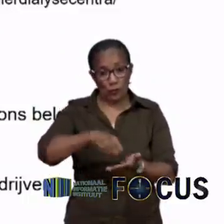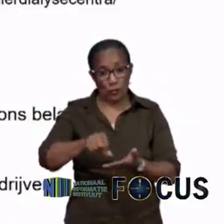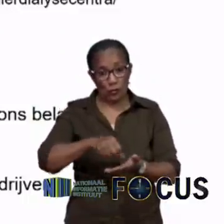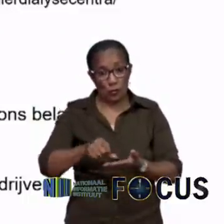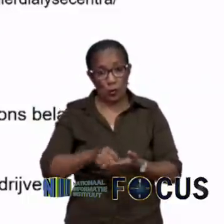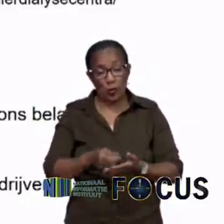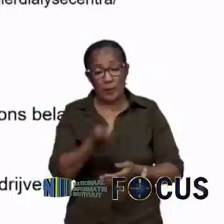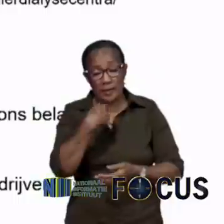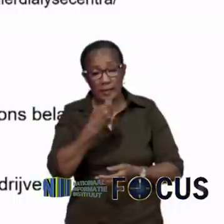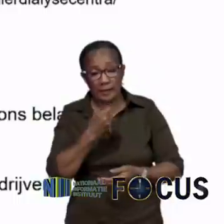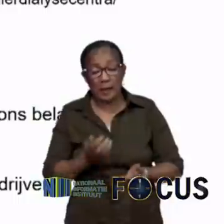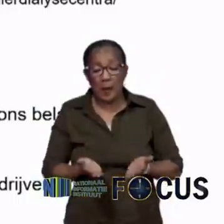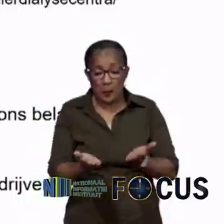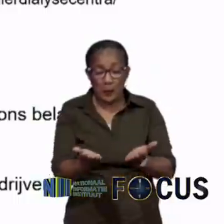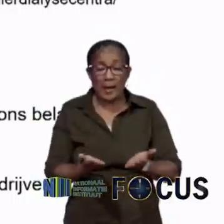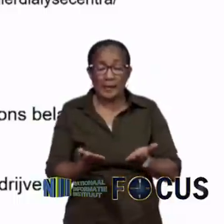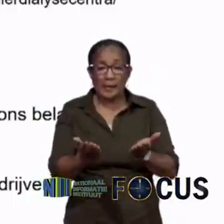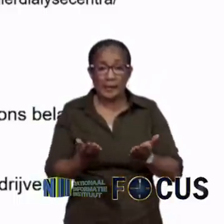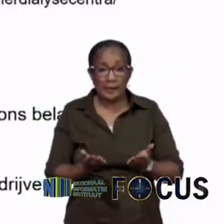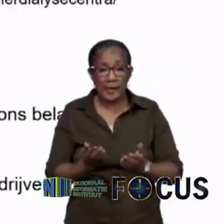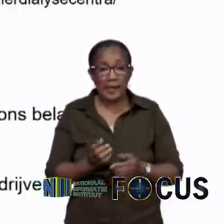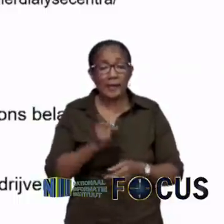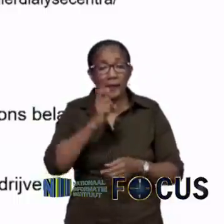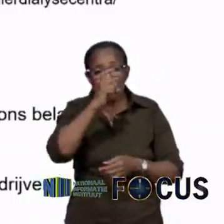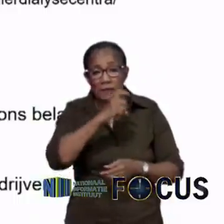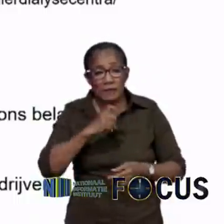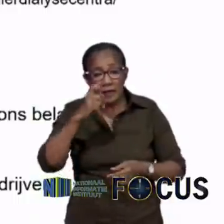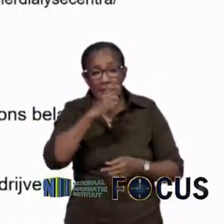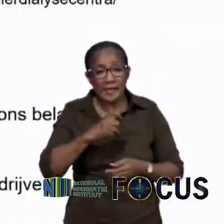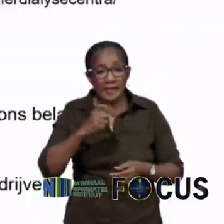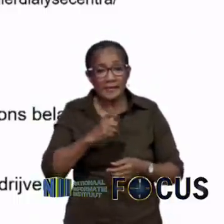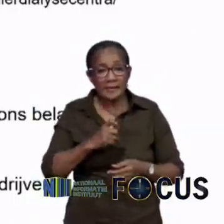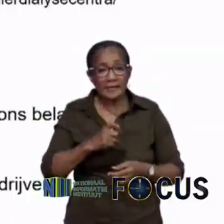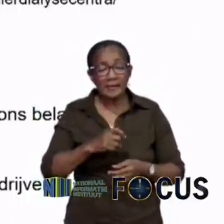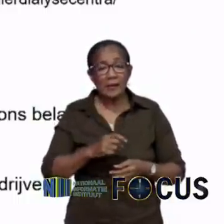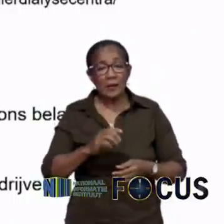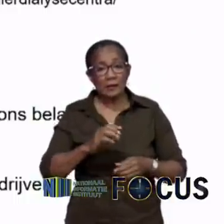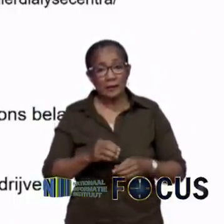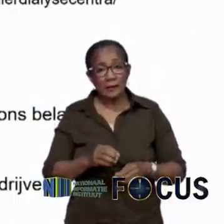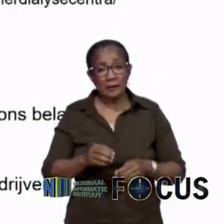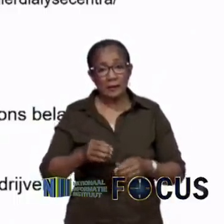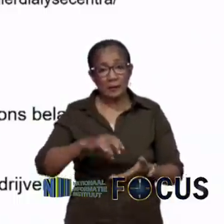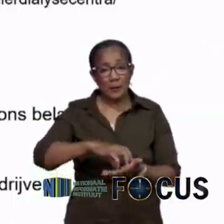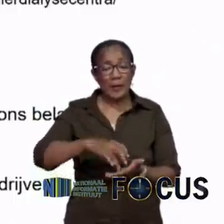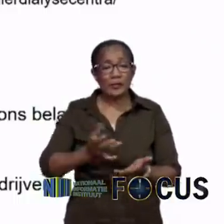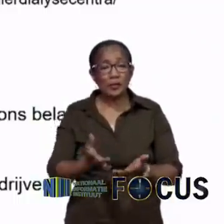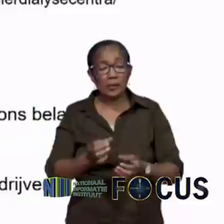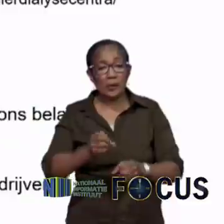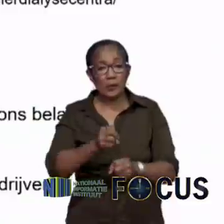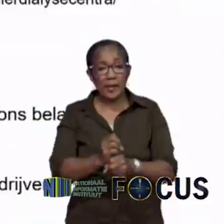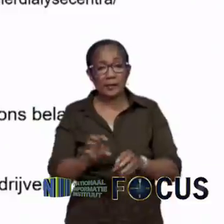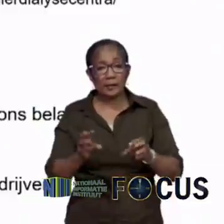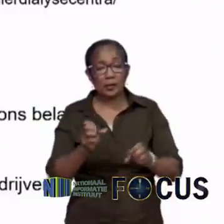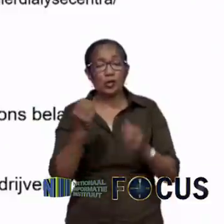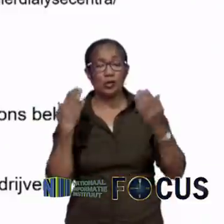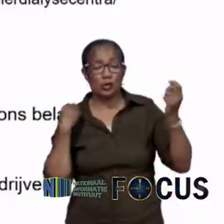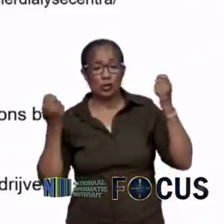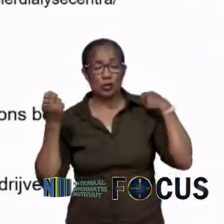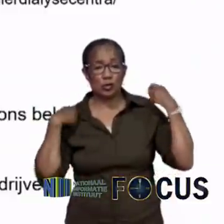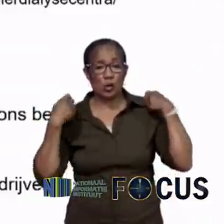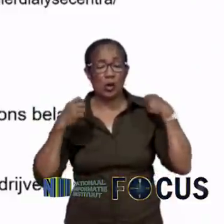maar zijn bakken brede, bakkerij. De man zijn zeer metti. Slagerij, den pet shop, peewang gesap bij